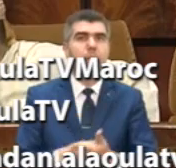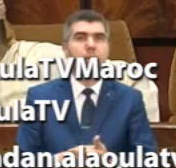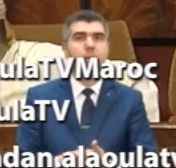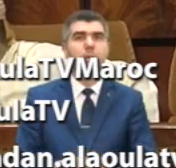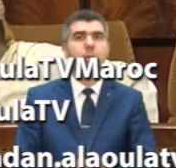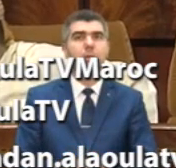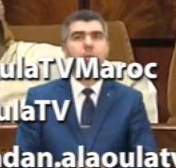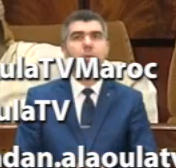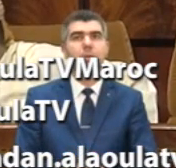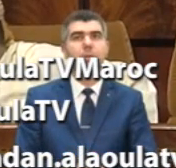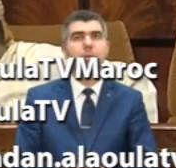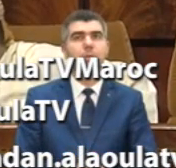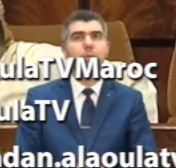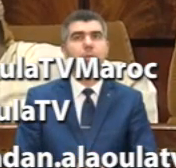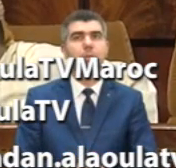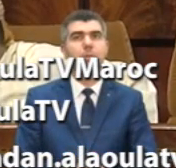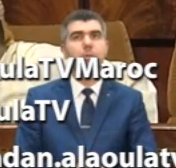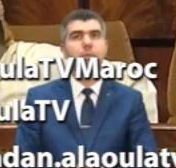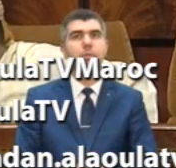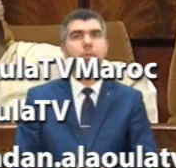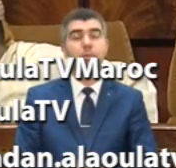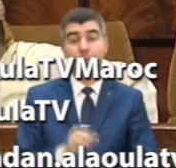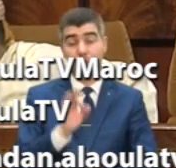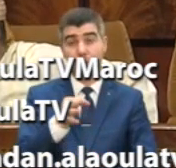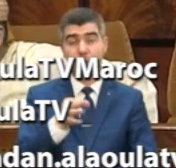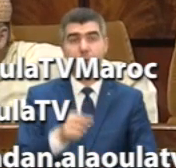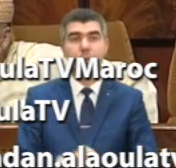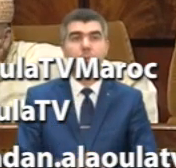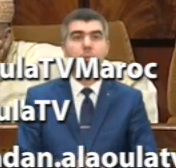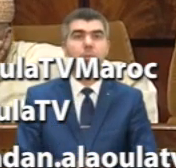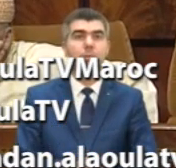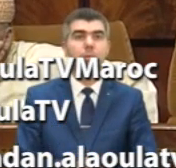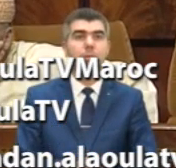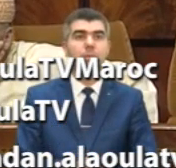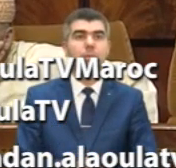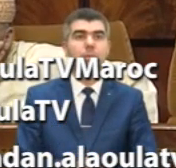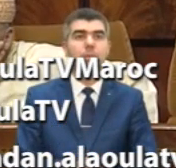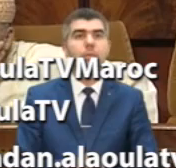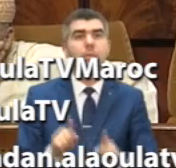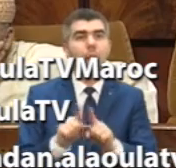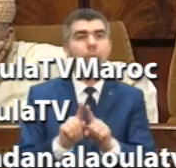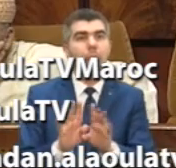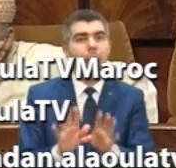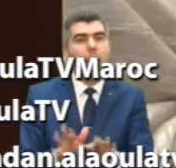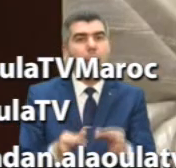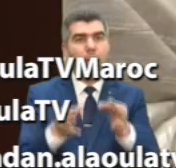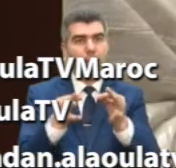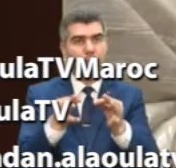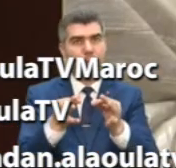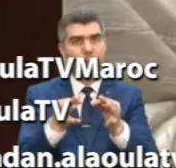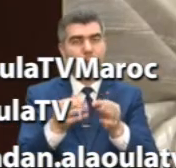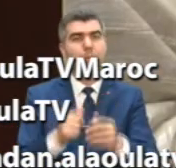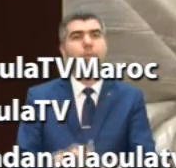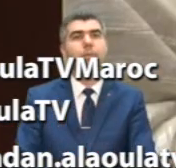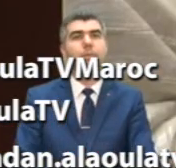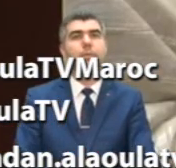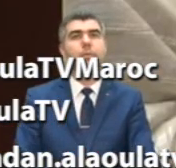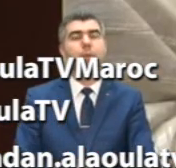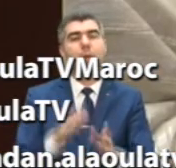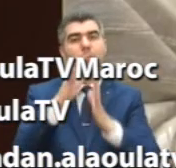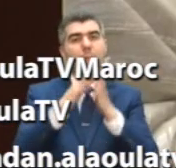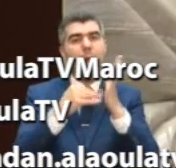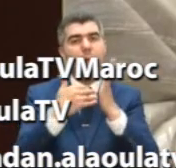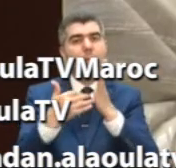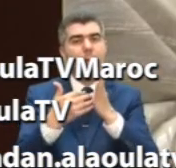لهذا القطاع. بالفعل بالنسبه للاهداف، الاهداف البرنامج